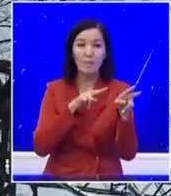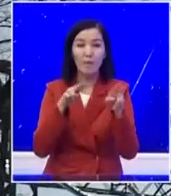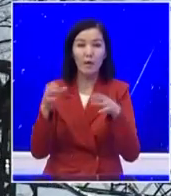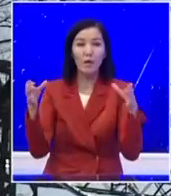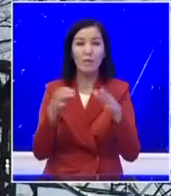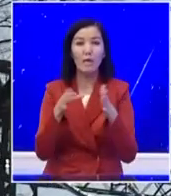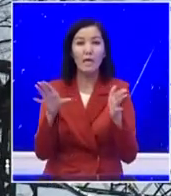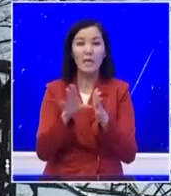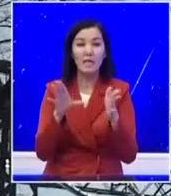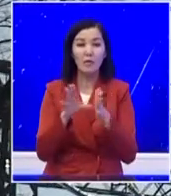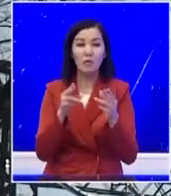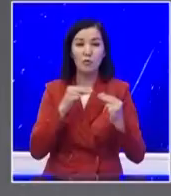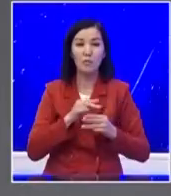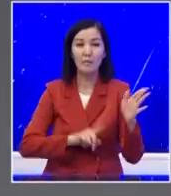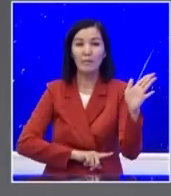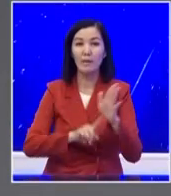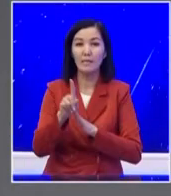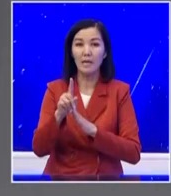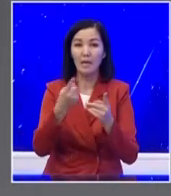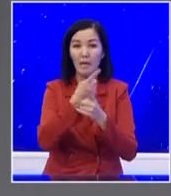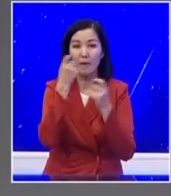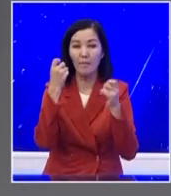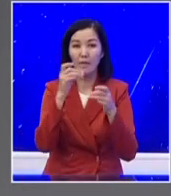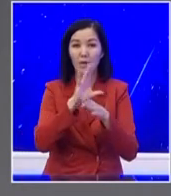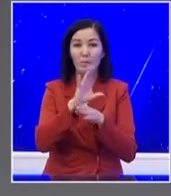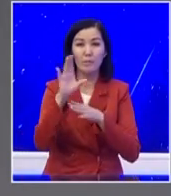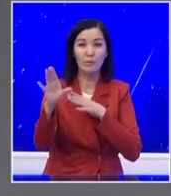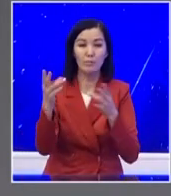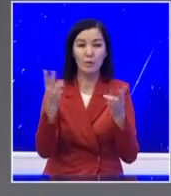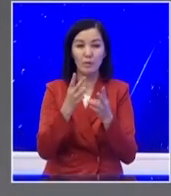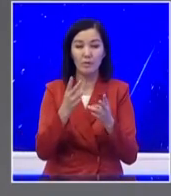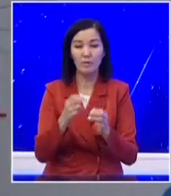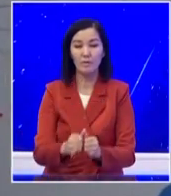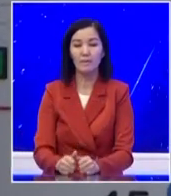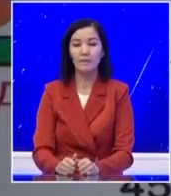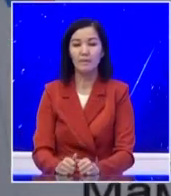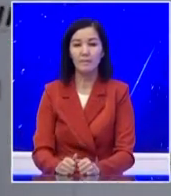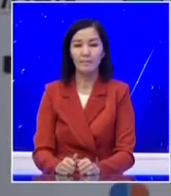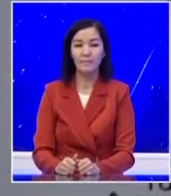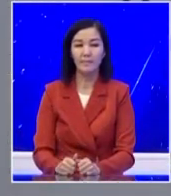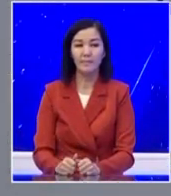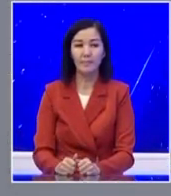бөліміне электронды түрде жұмыстың басталғаны туралы хабарландырудың өзі жеткілікті.